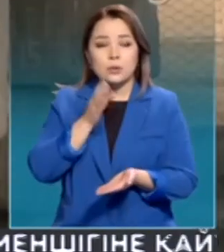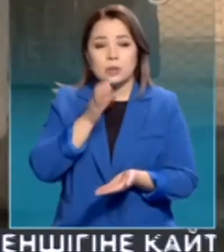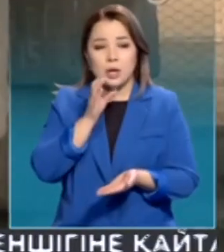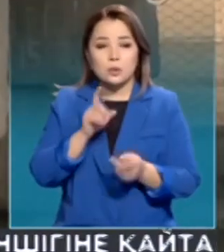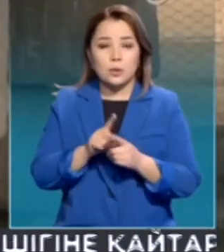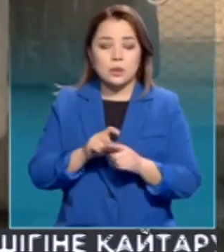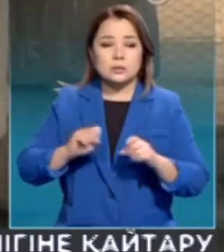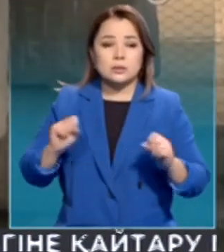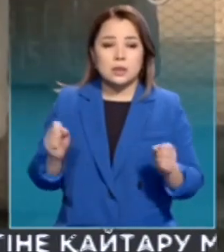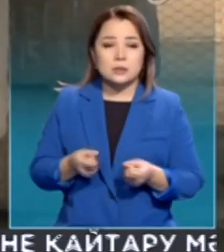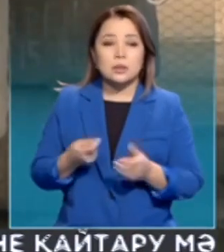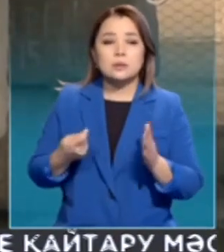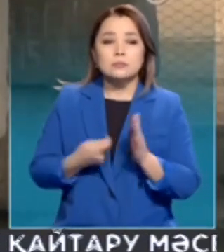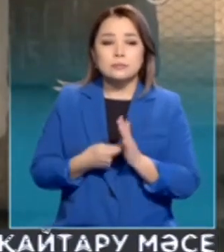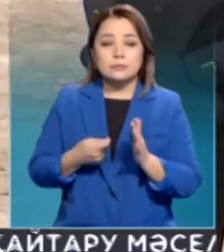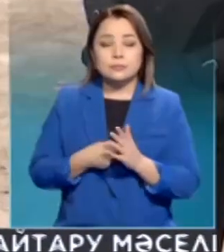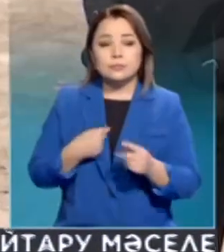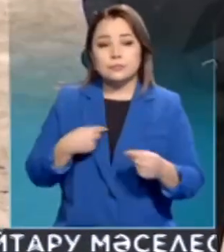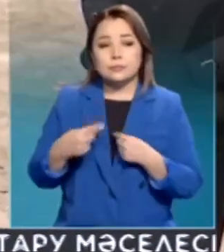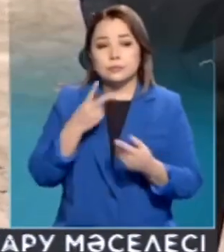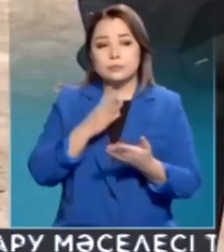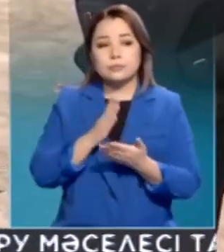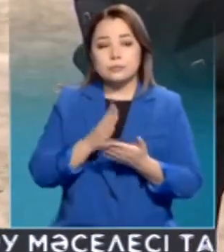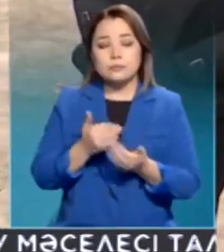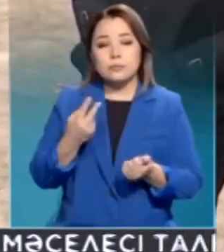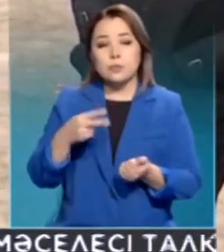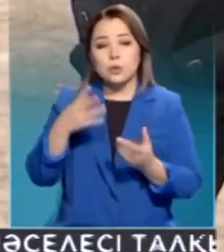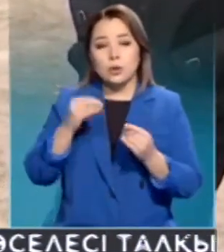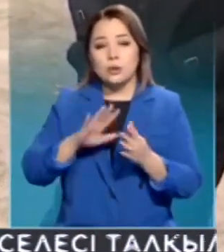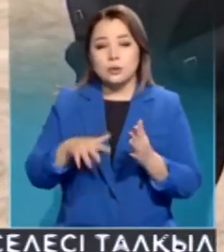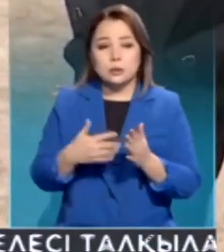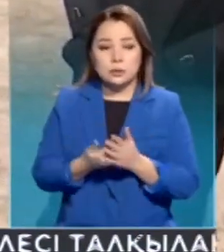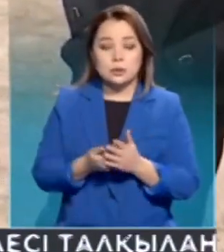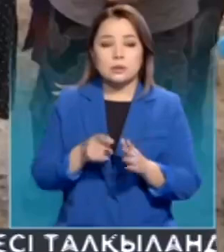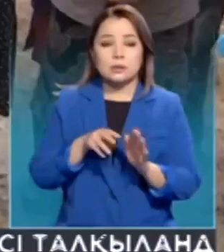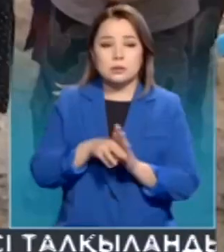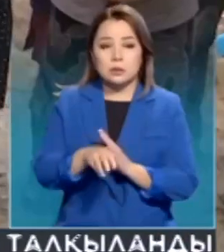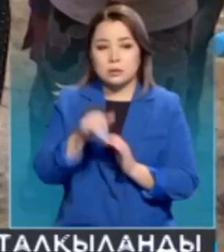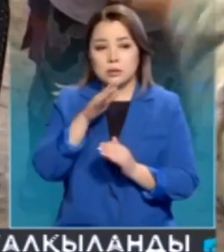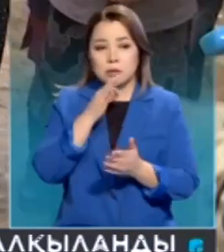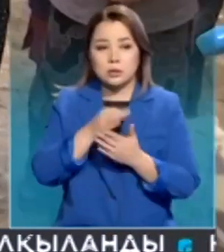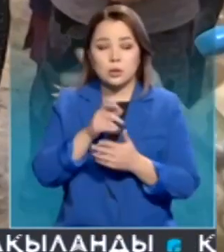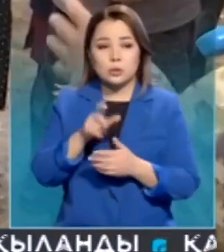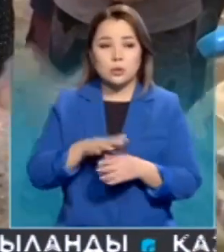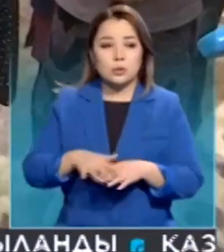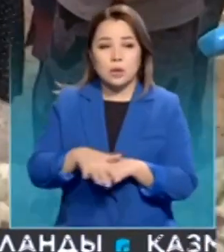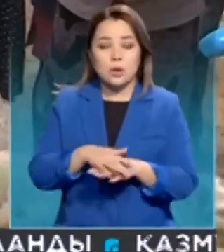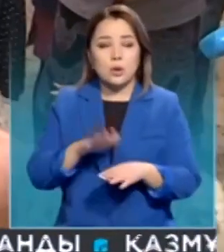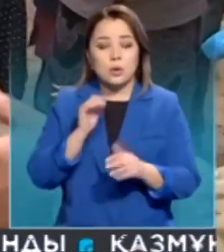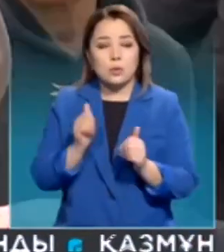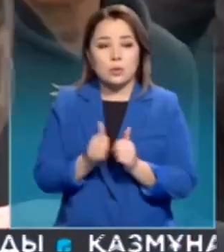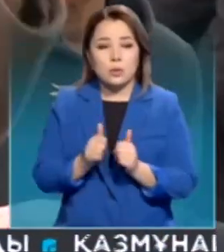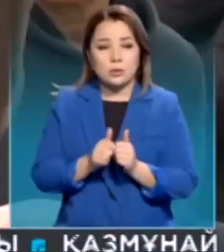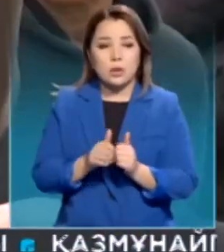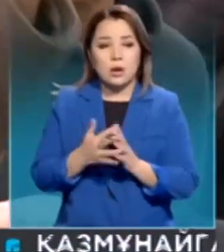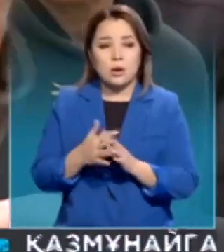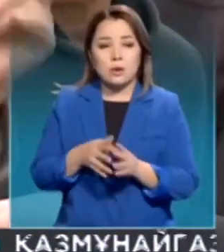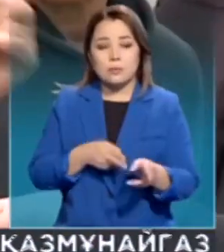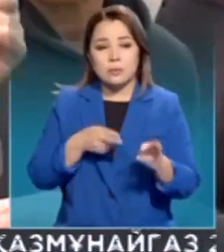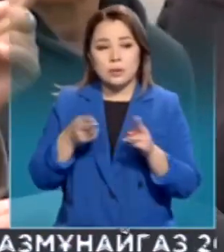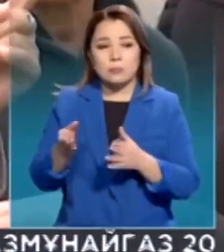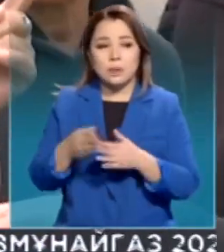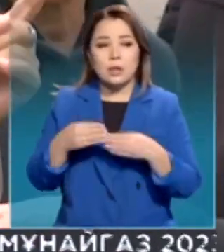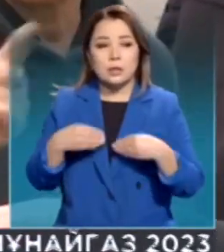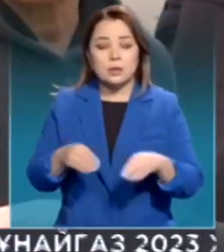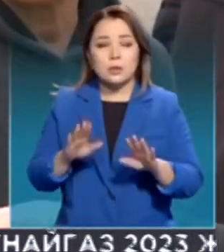өзінде қыста тіршілік нәріне зар боп қалады. Соңғы 20 күннен бері каналдан су ақпай, жұрт көрші ауылдарға сабылып жүр. Тек ол